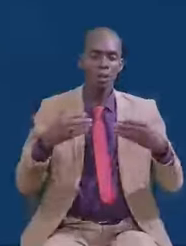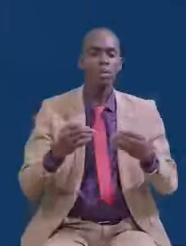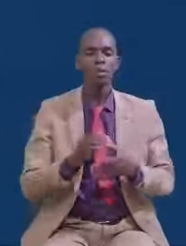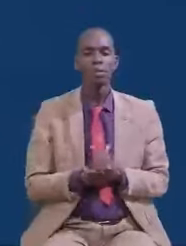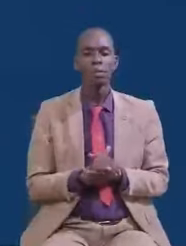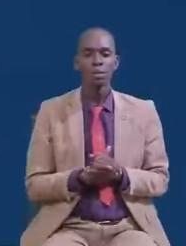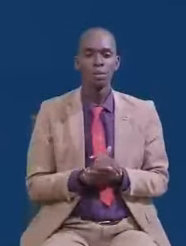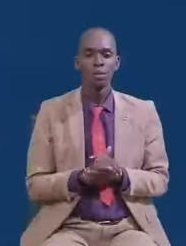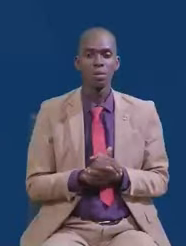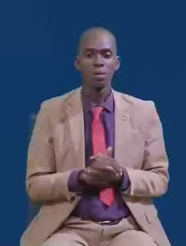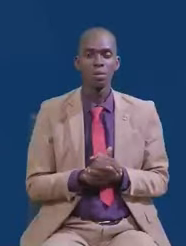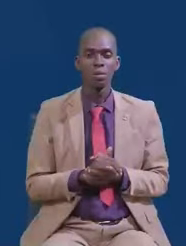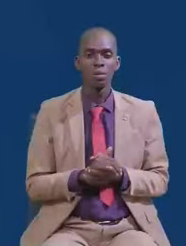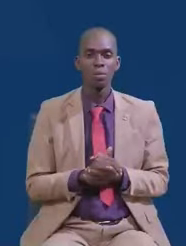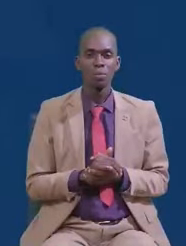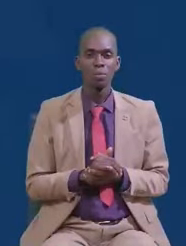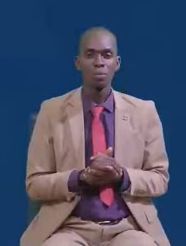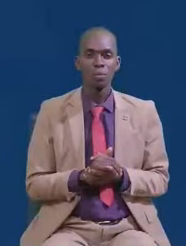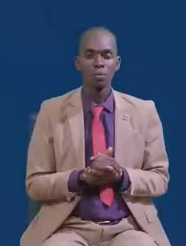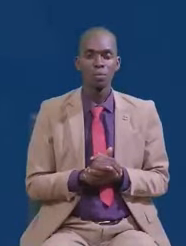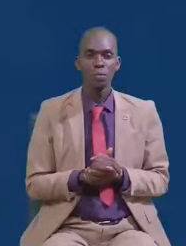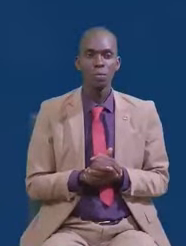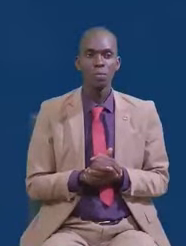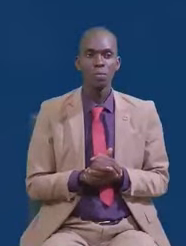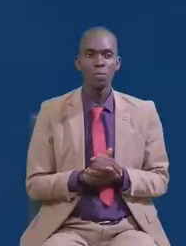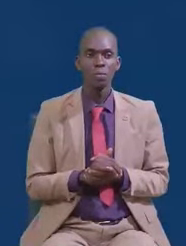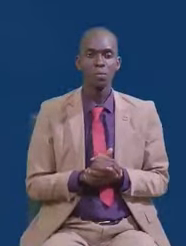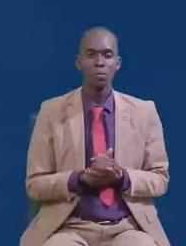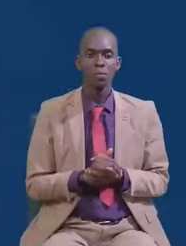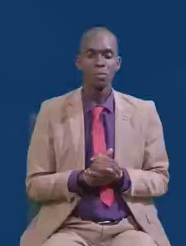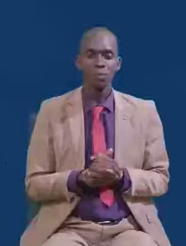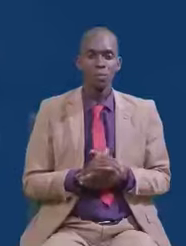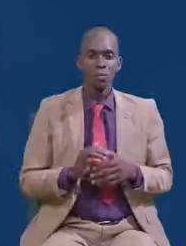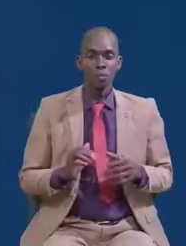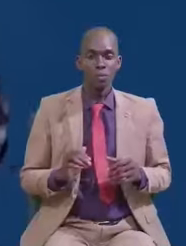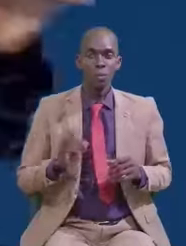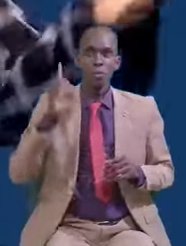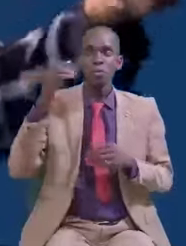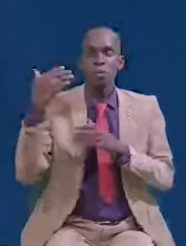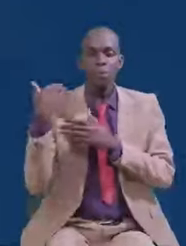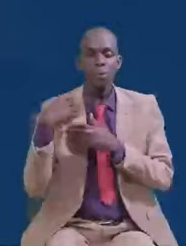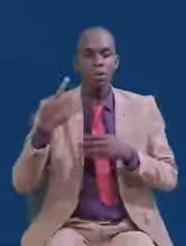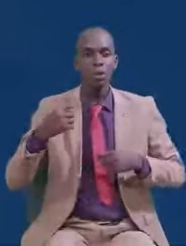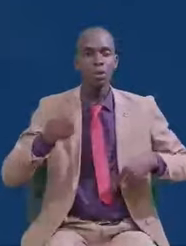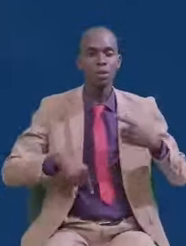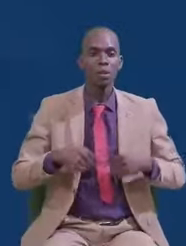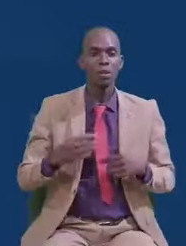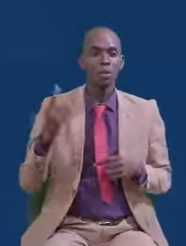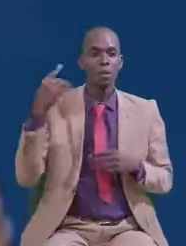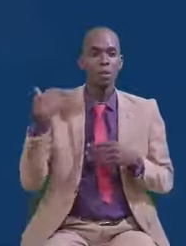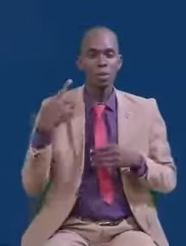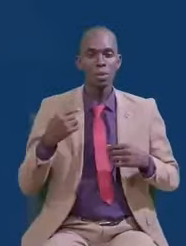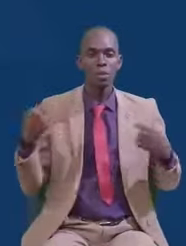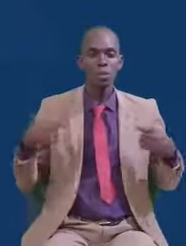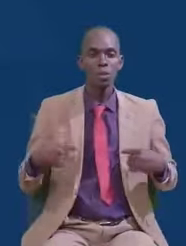Il a porté les frappes. Il a porté les douleurs. Et nous avons